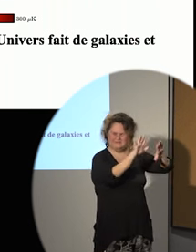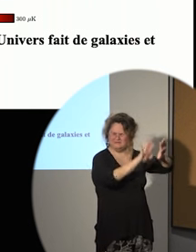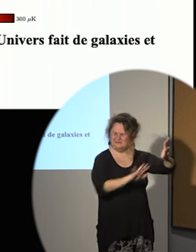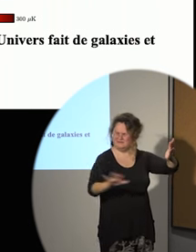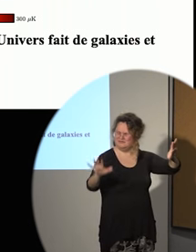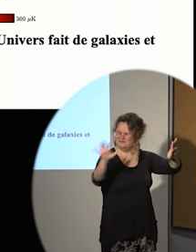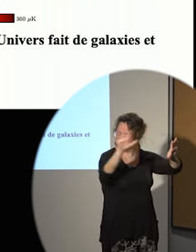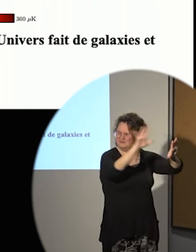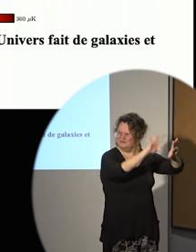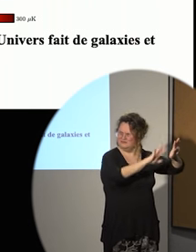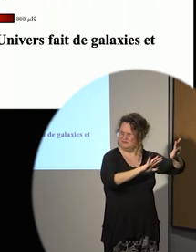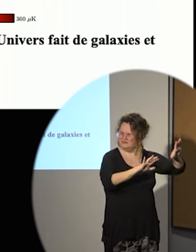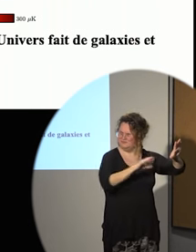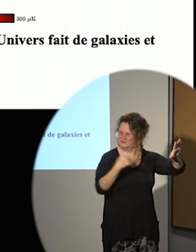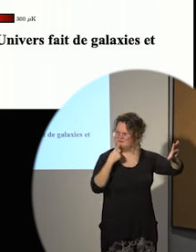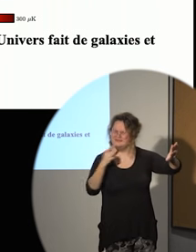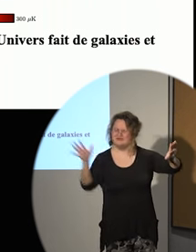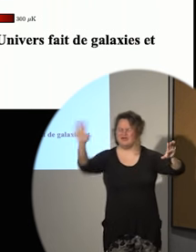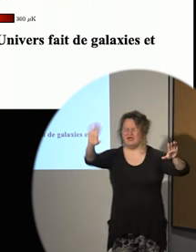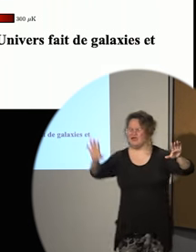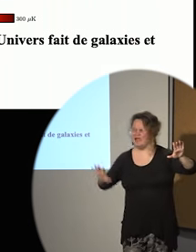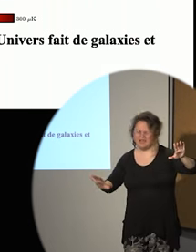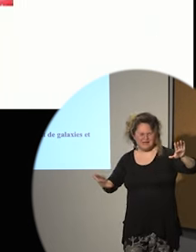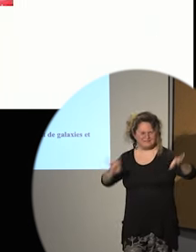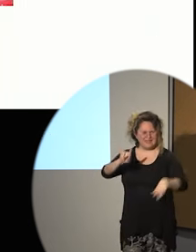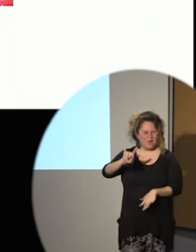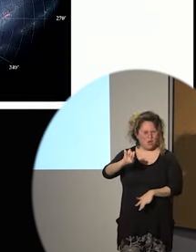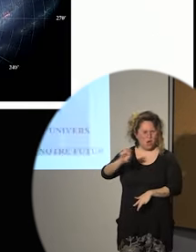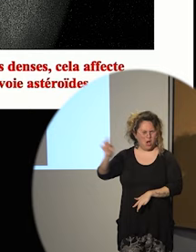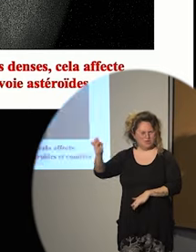d'or ne pourraient pas nous atteindre ?